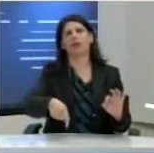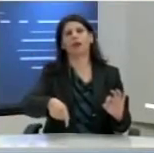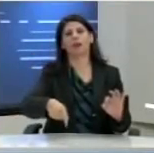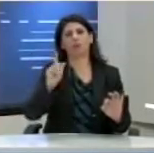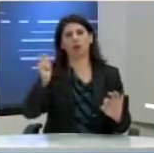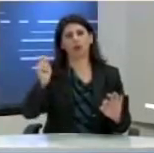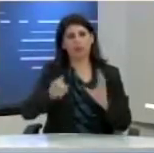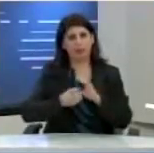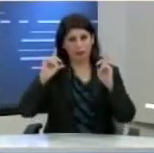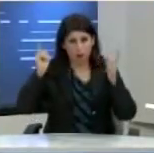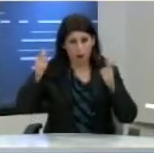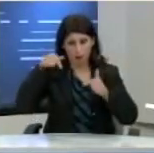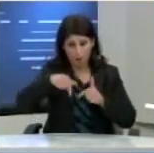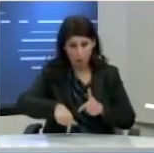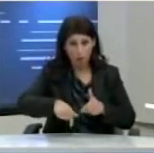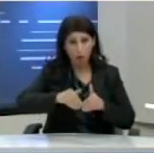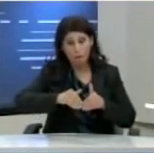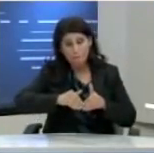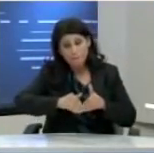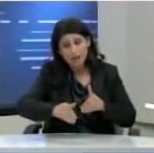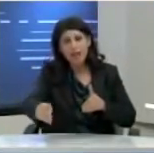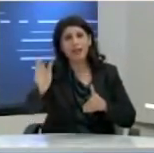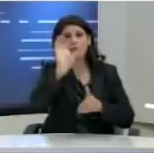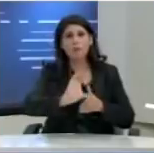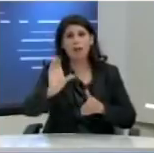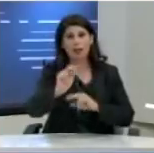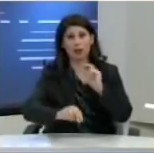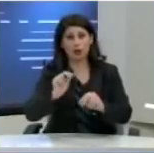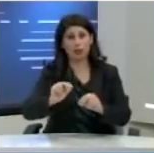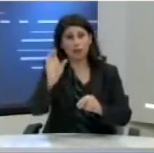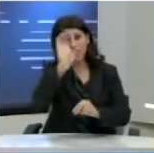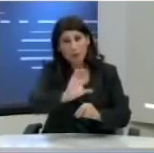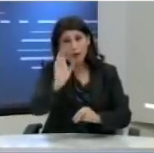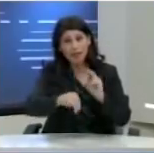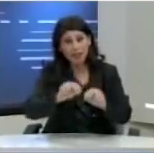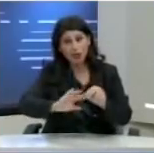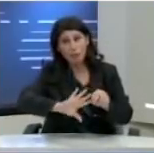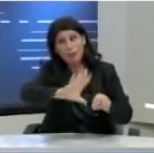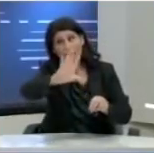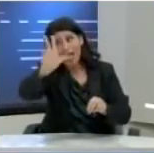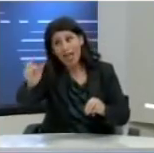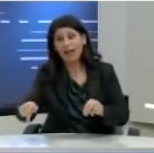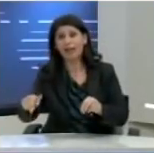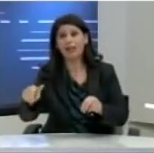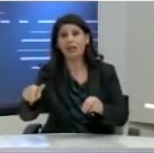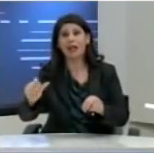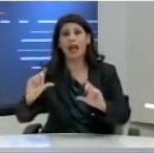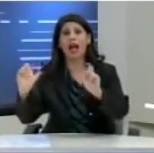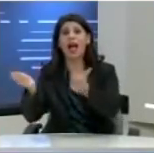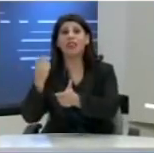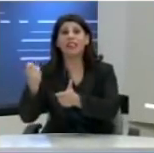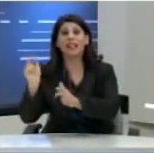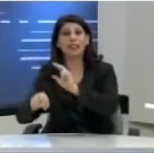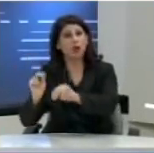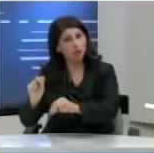εδώ και μέχρι τις ευρωπαϊκές εκλογές και από τις ευρωπαϊκές εκλογές μέχρι και τις εθνικές εκλογές που θα γίνουν στην ώρα